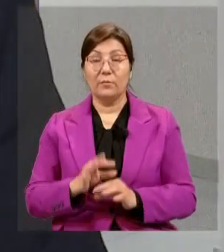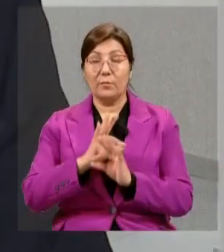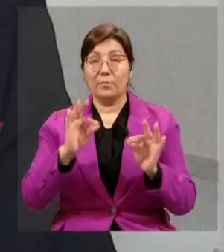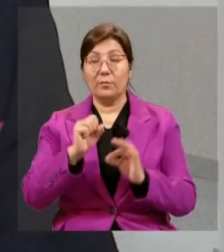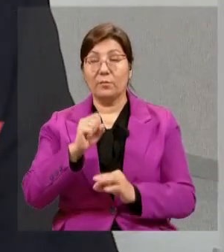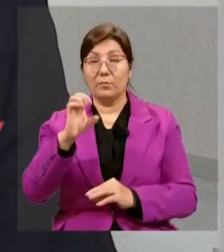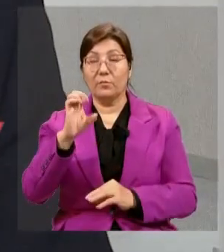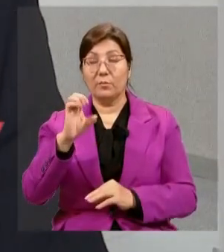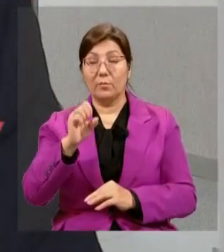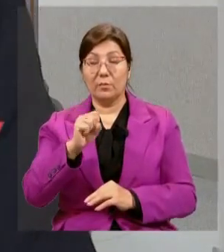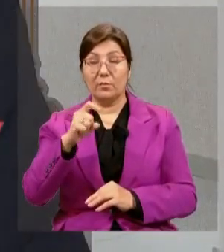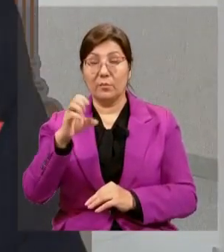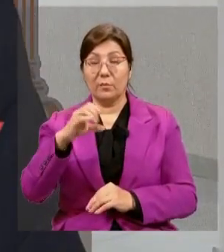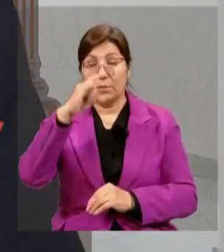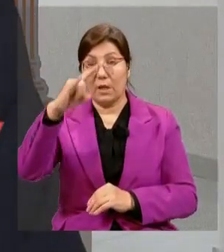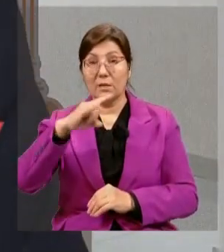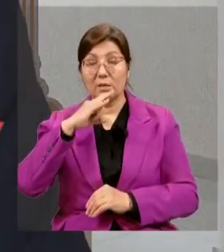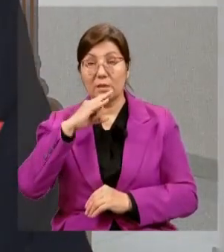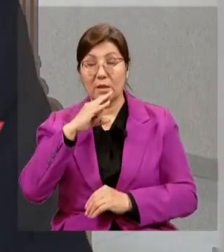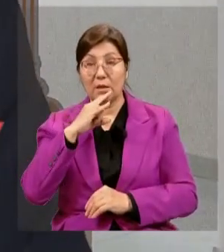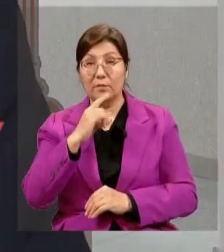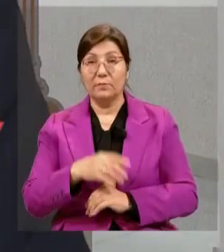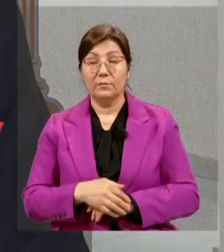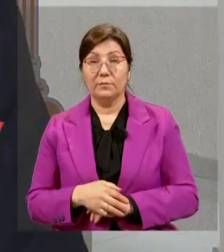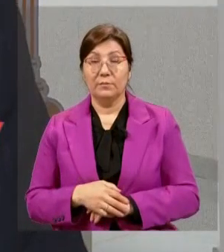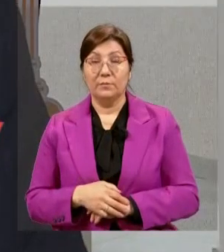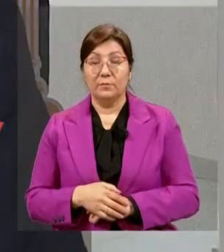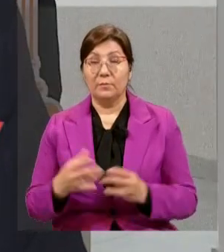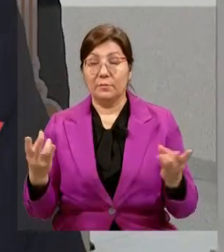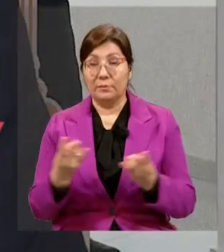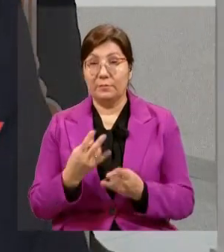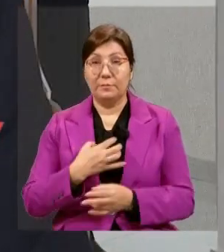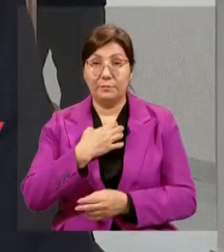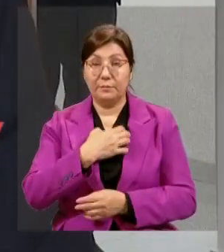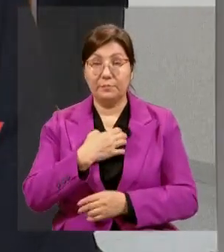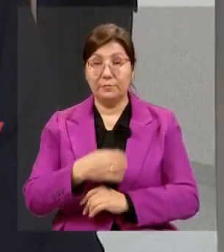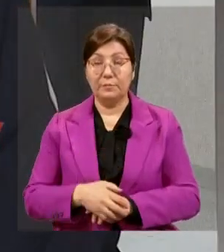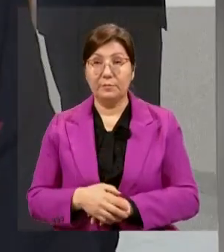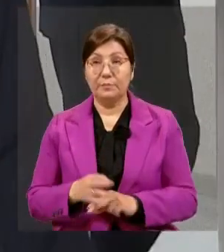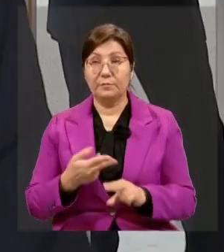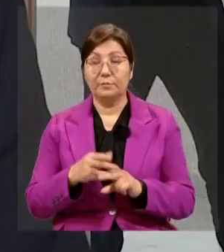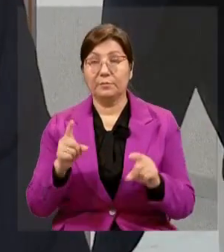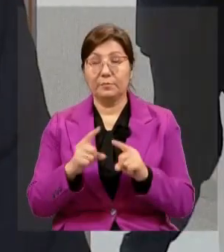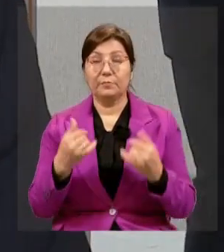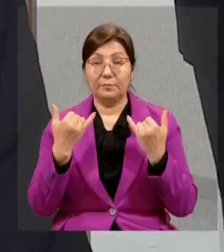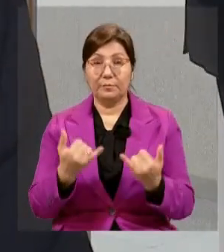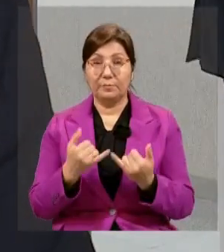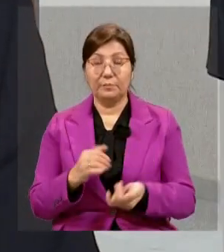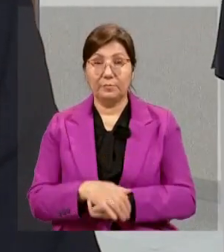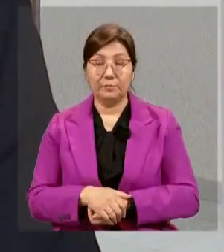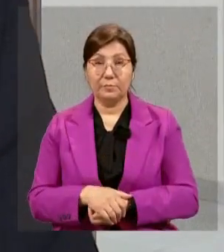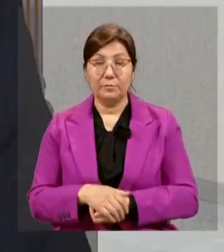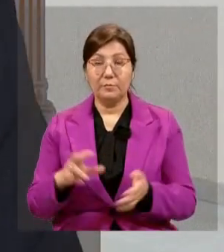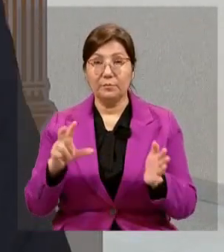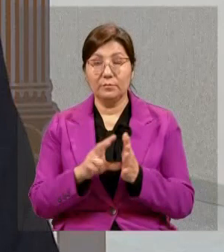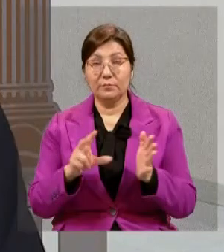деген біздің Қазақстанға керегі өте маңызды. Өйткені біз қазір мына